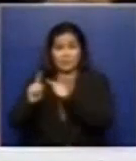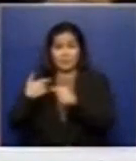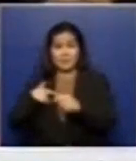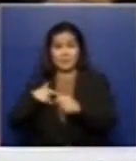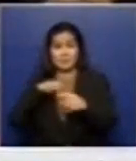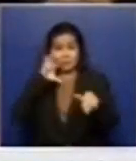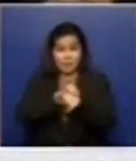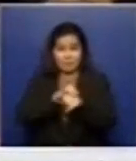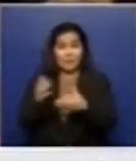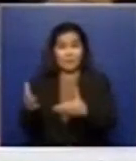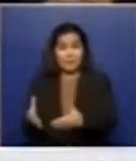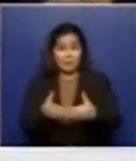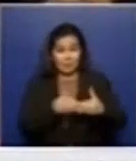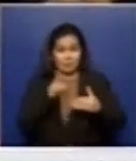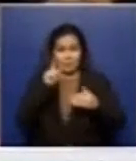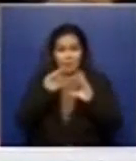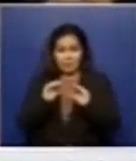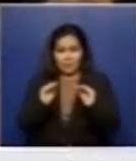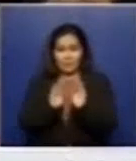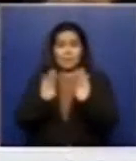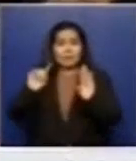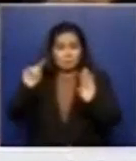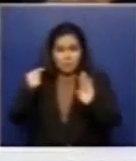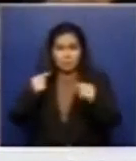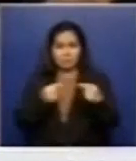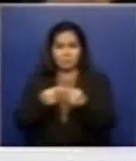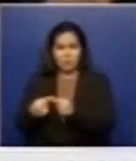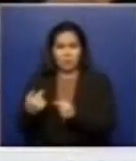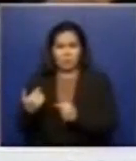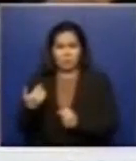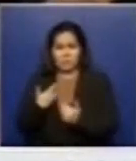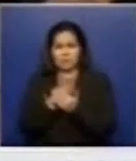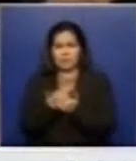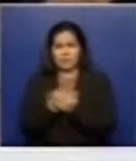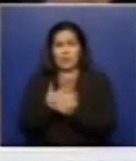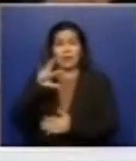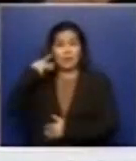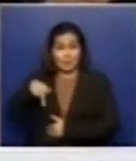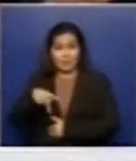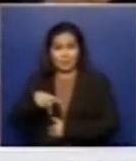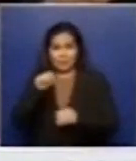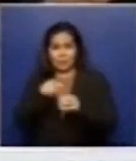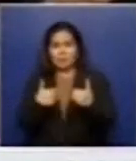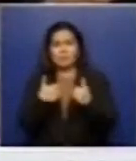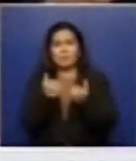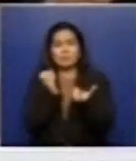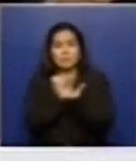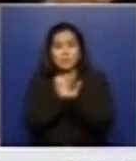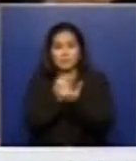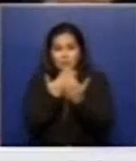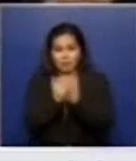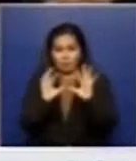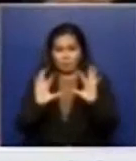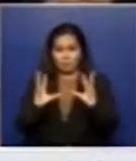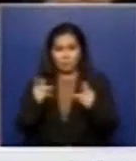ก็บพอข่าวเงียบก็เปิดต่อ 5,000 ที่ได้จากท่านไปหยอดตู้สล็อตหมดแล้วครับหมด